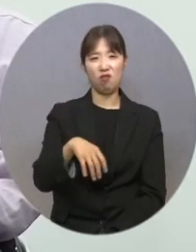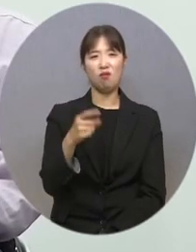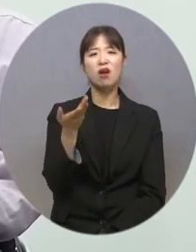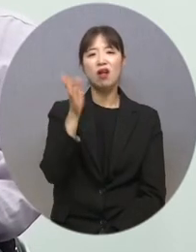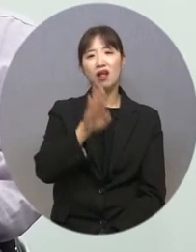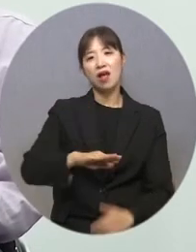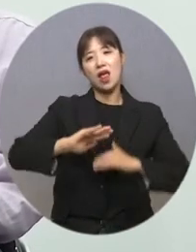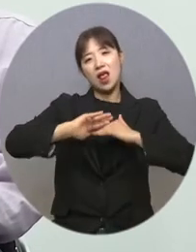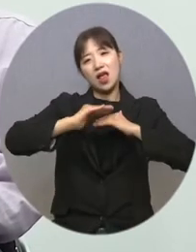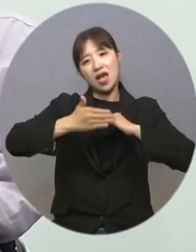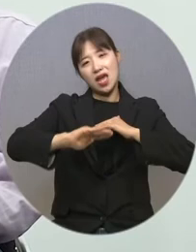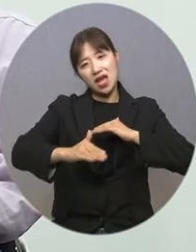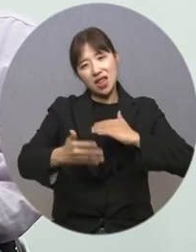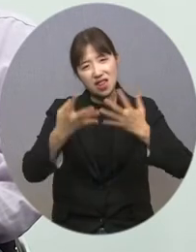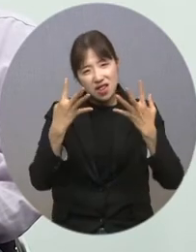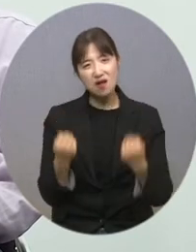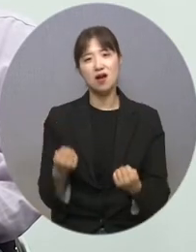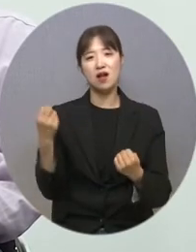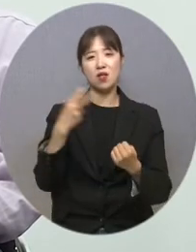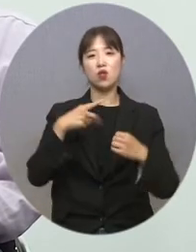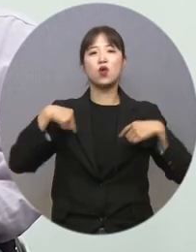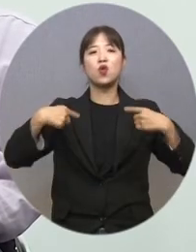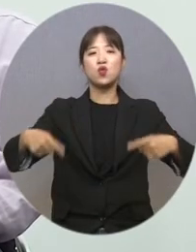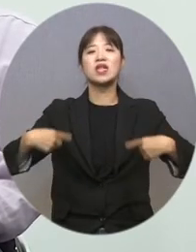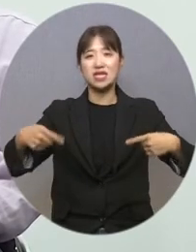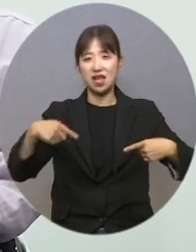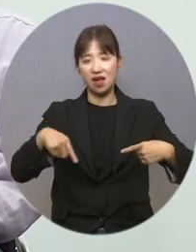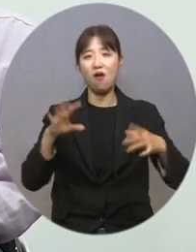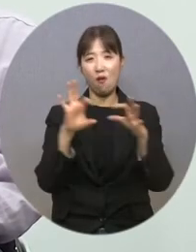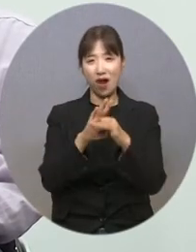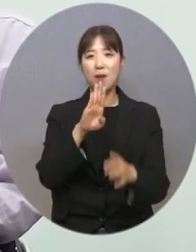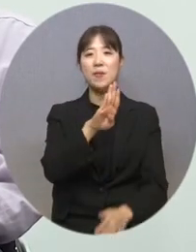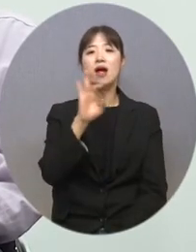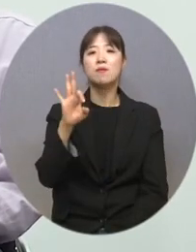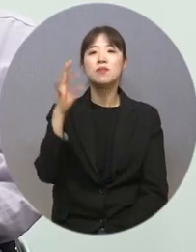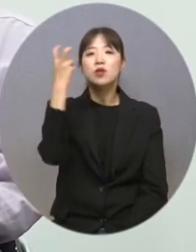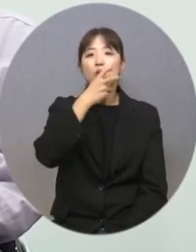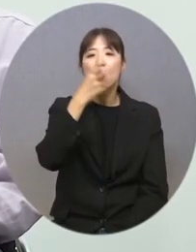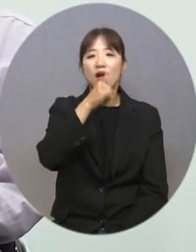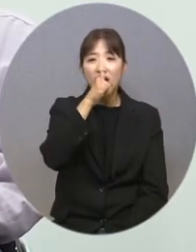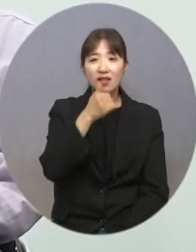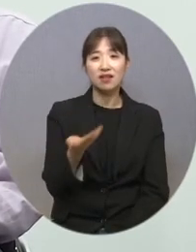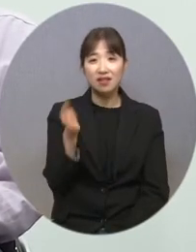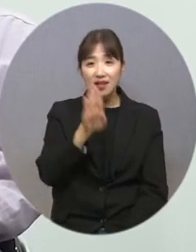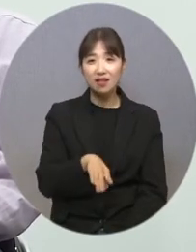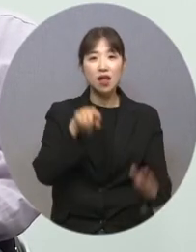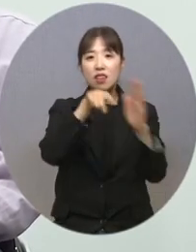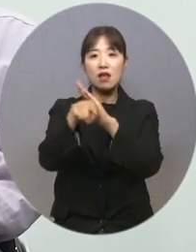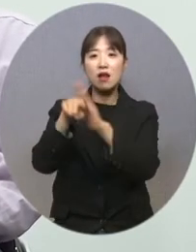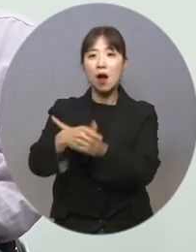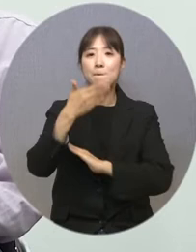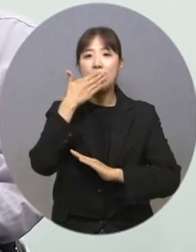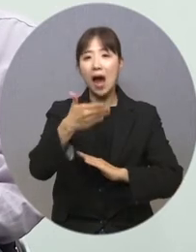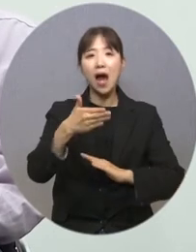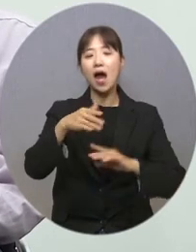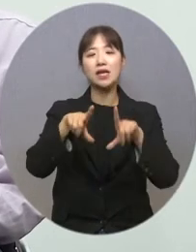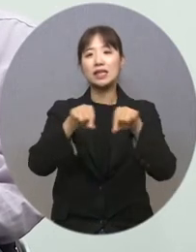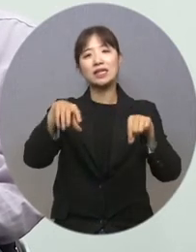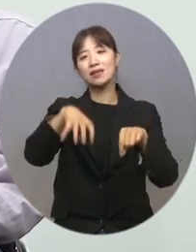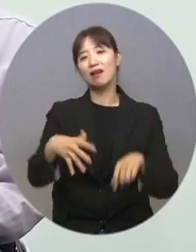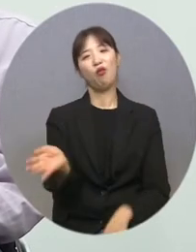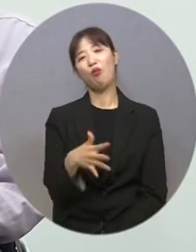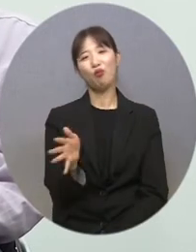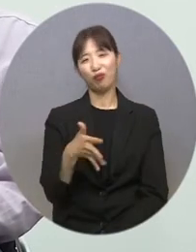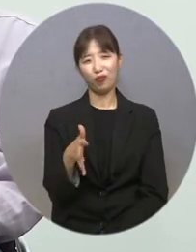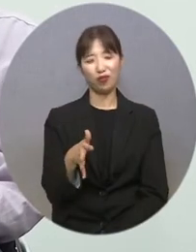다니고 휠체어 저희가 베리 오프리 조사 한번 해봤어요 왜 들어갈 수 있는 식당이 한국도 없으 네 그렇죠